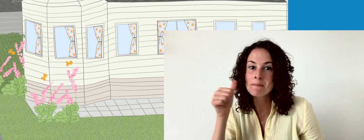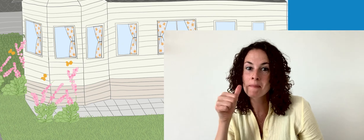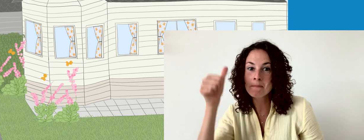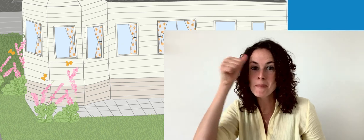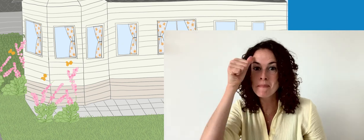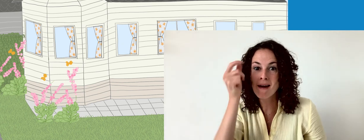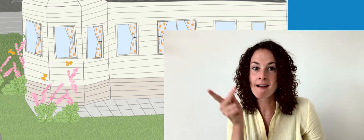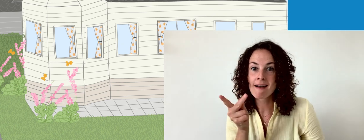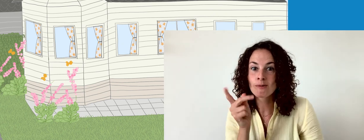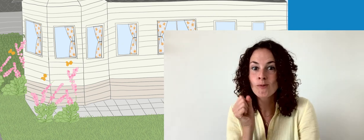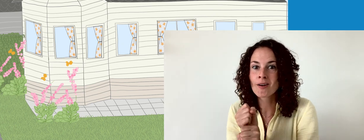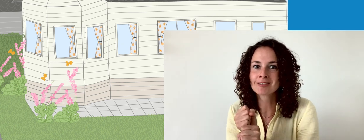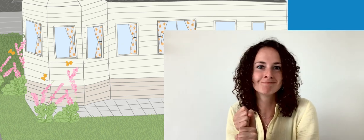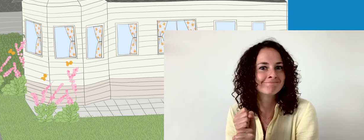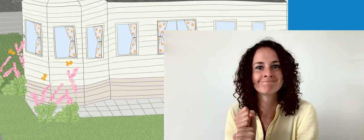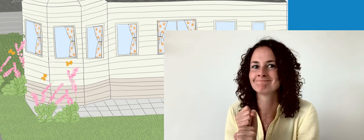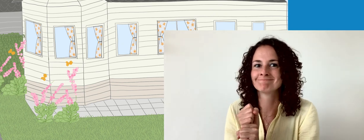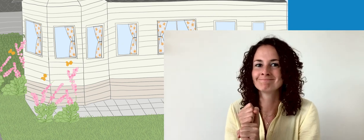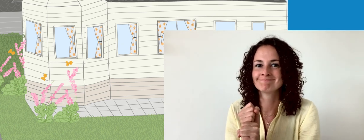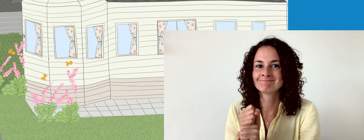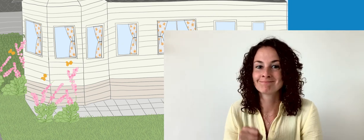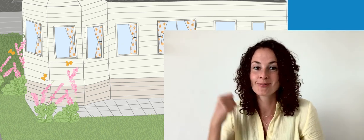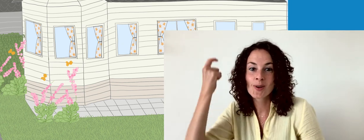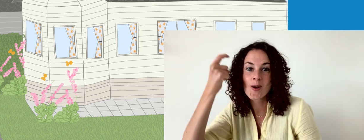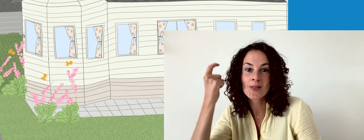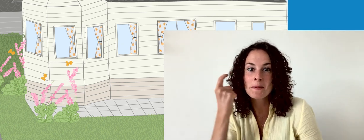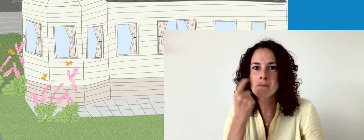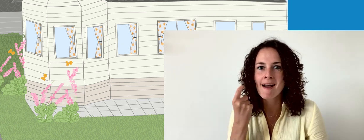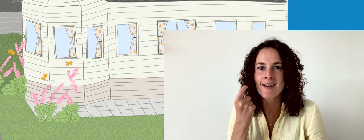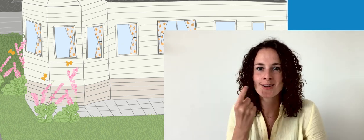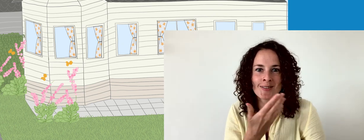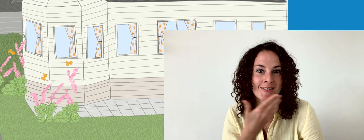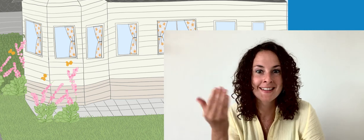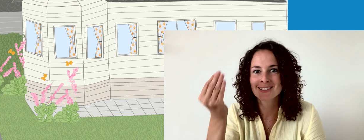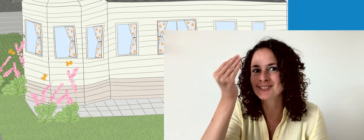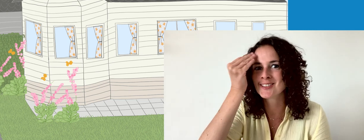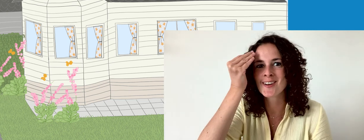Mama en papa hoeven niet te werken Voor Ode en Mare is er geen school